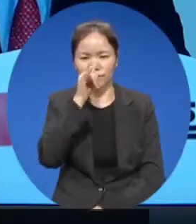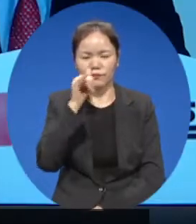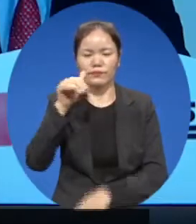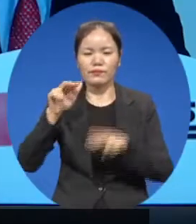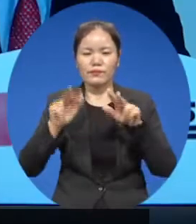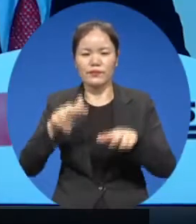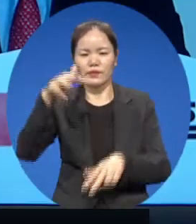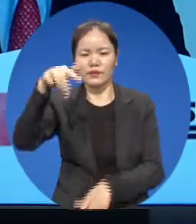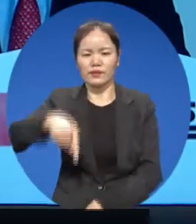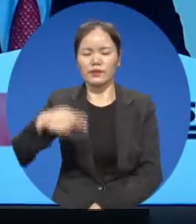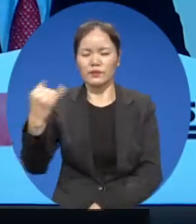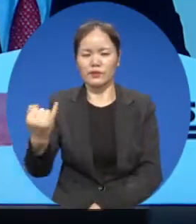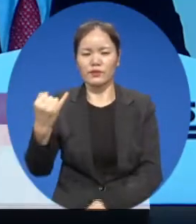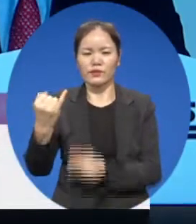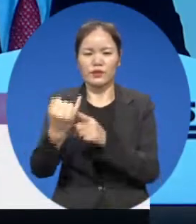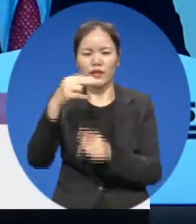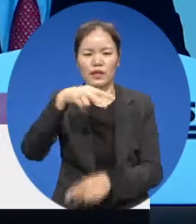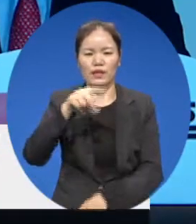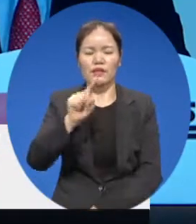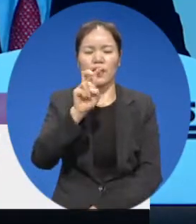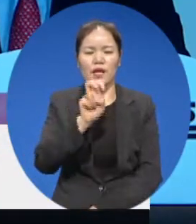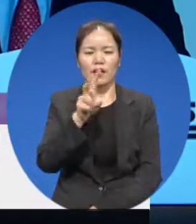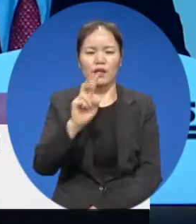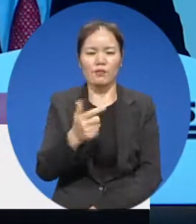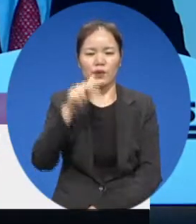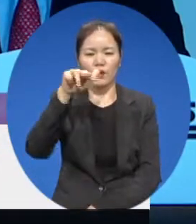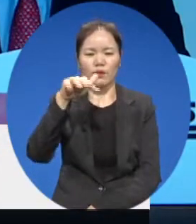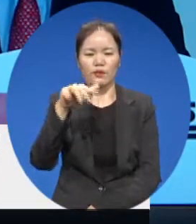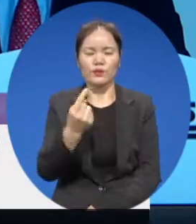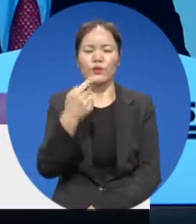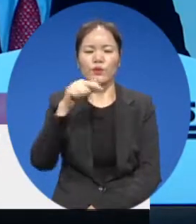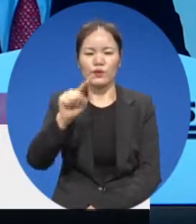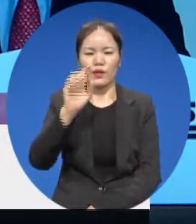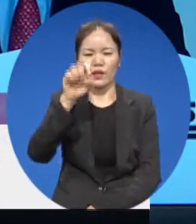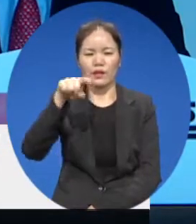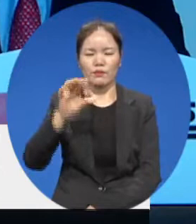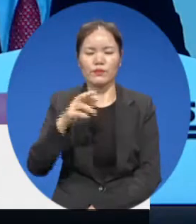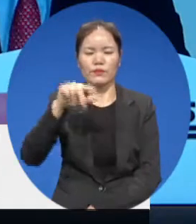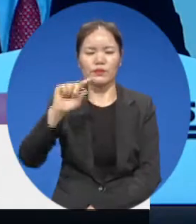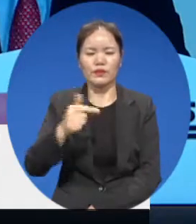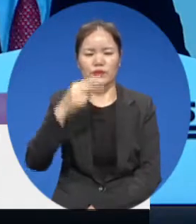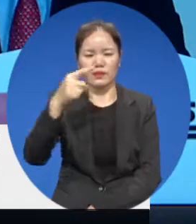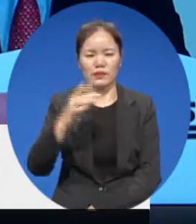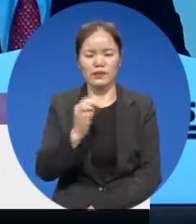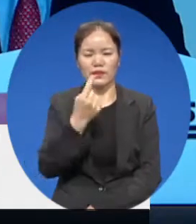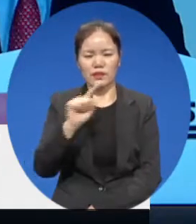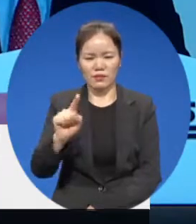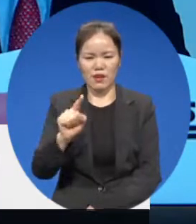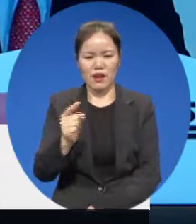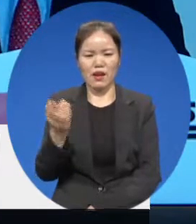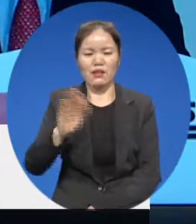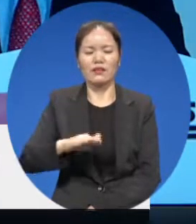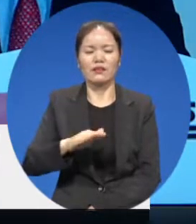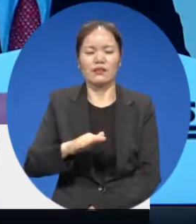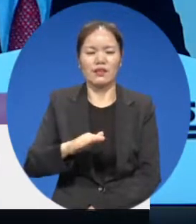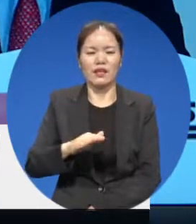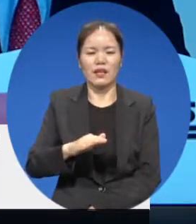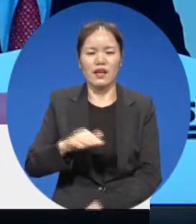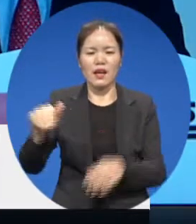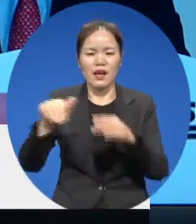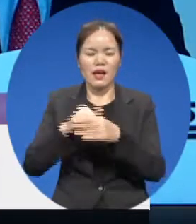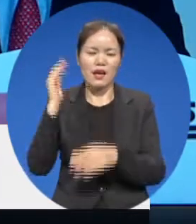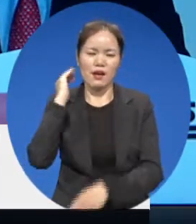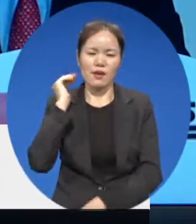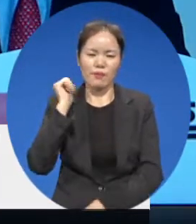회장 간의 입지는 사면초가 홍 전 등 아 하지만 여기서 추미애 장난과 문재인 대통령이 선택한 건 제기 오지 3